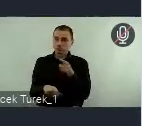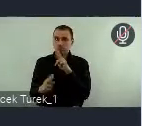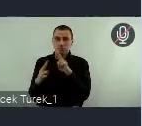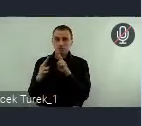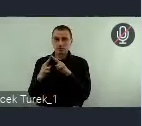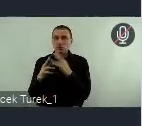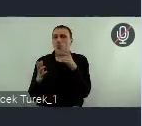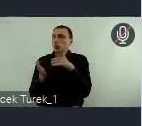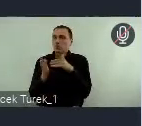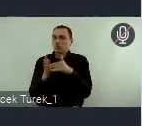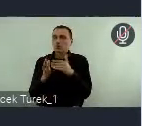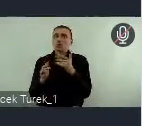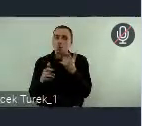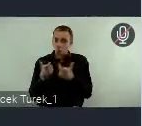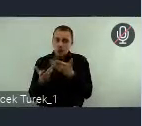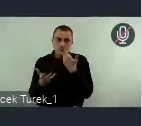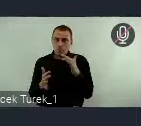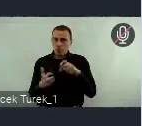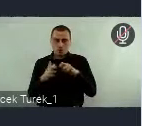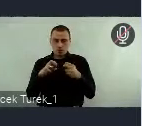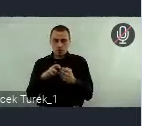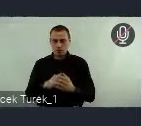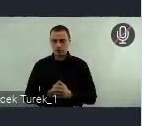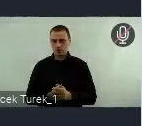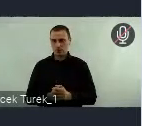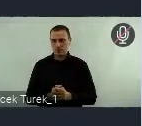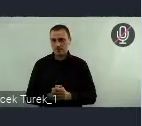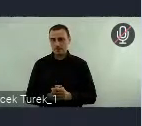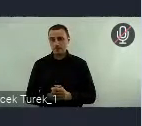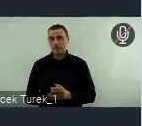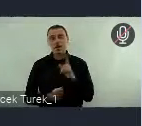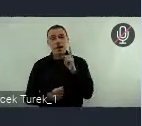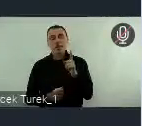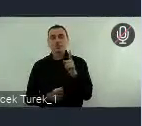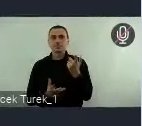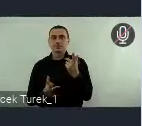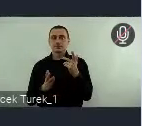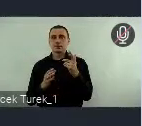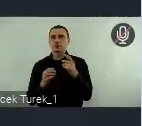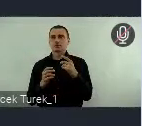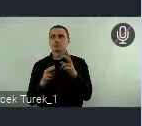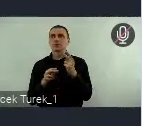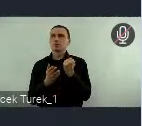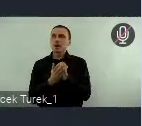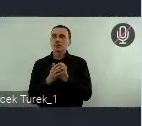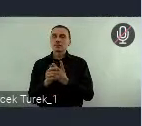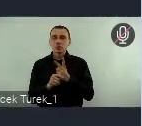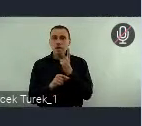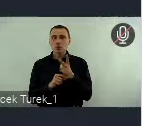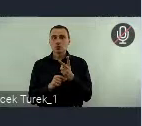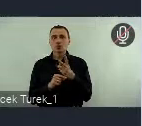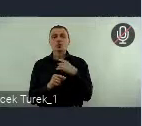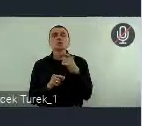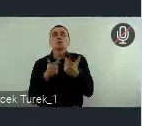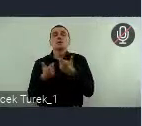co jest wam potrzebne to niepotrzebne i tyle tutaj kwestia dostępności zawsze jest wynikiem analizy tego